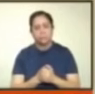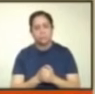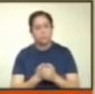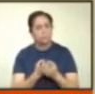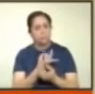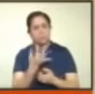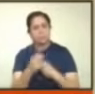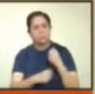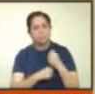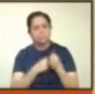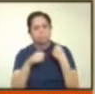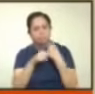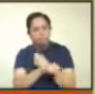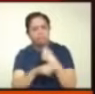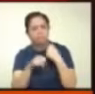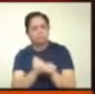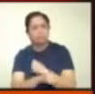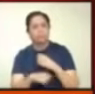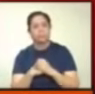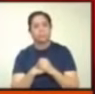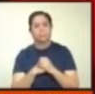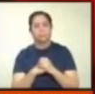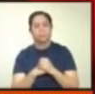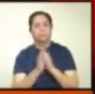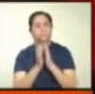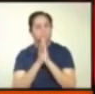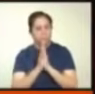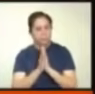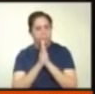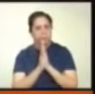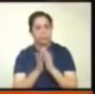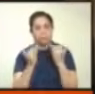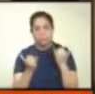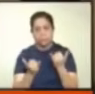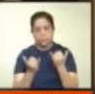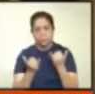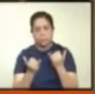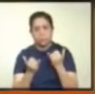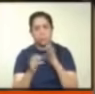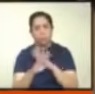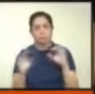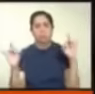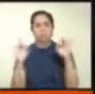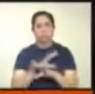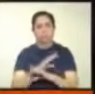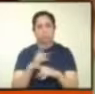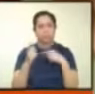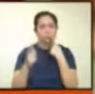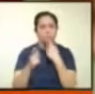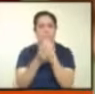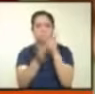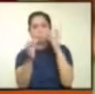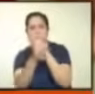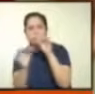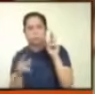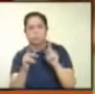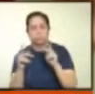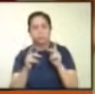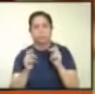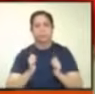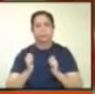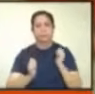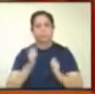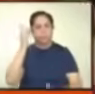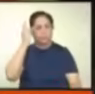ilang taon na pinaglalaban namin. Dasal lang nila ngayon. Huwag silang balikan ng mga nakalayang akusado.